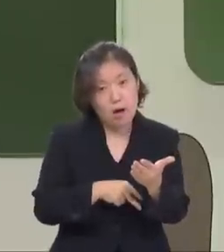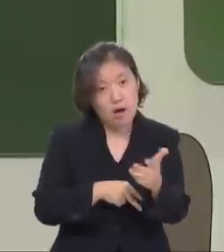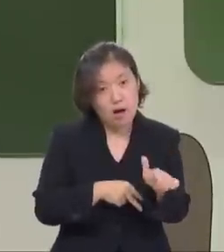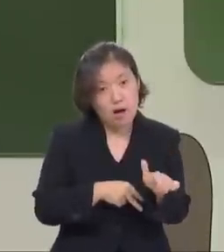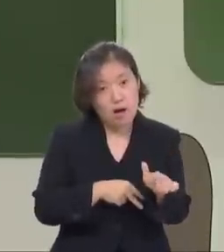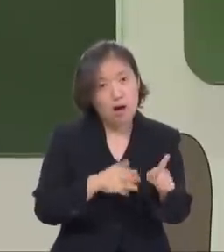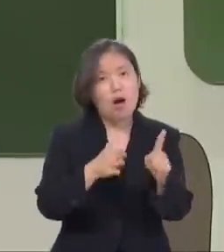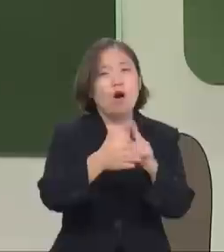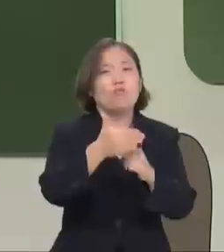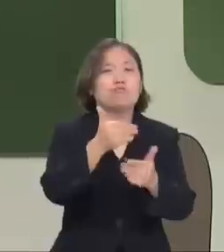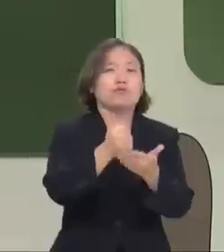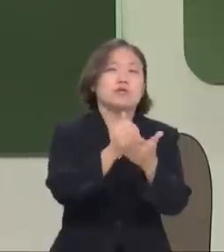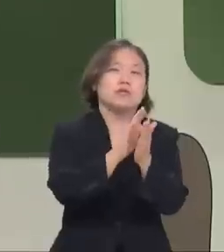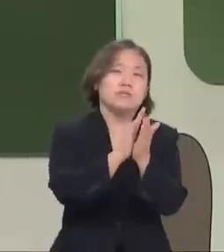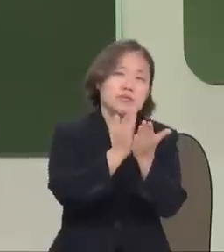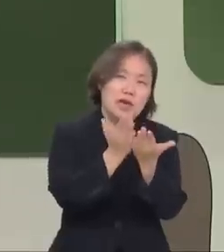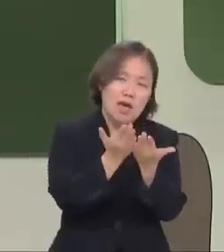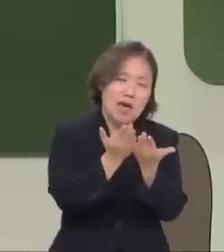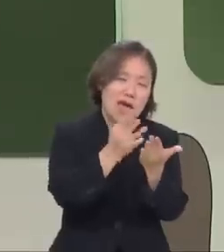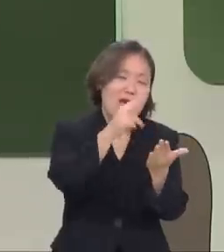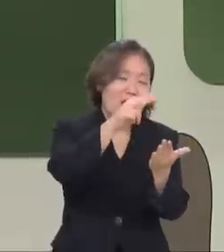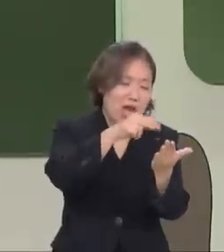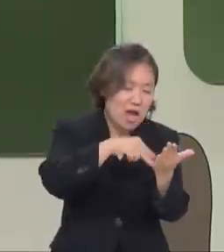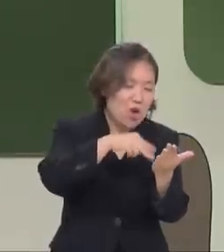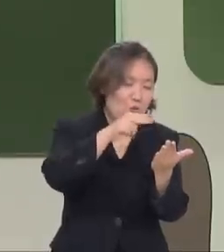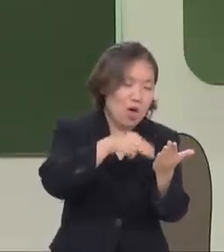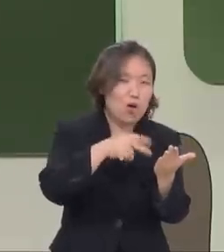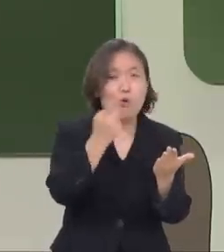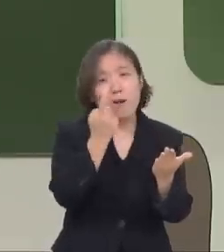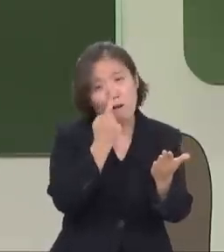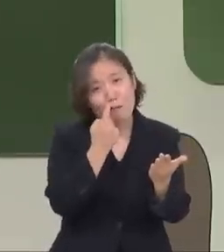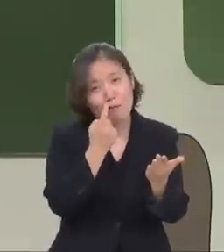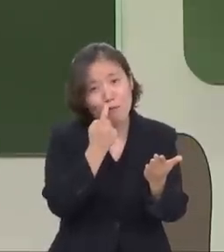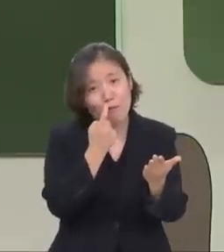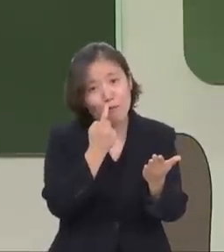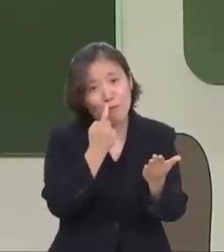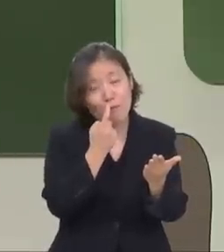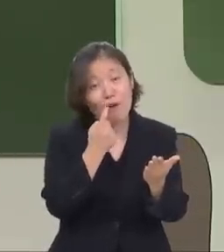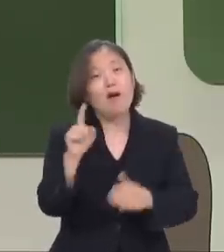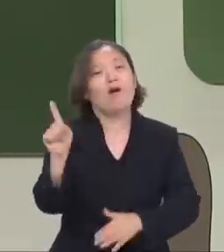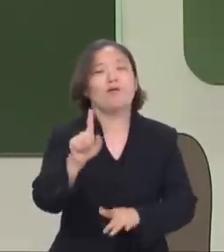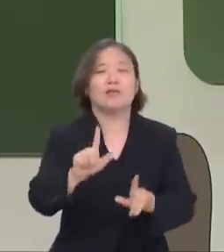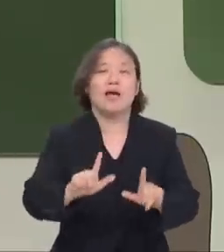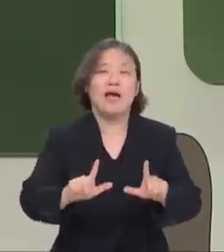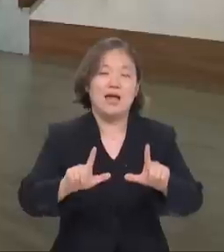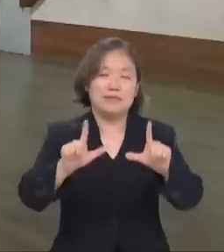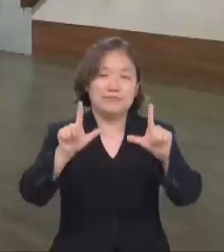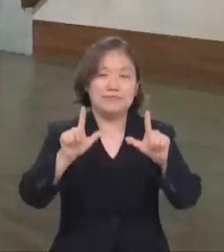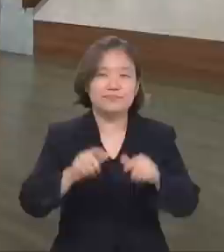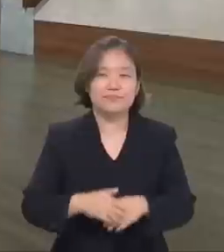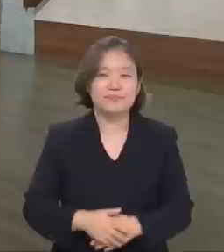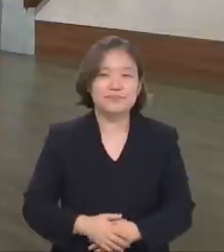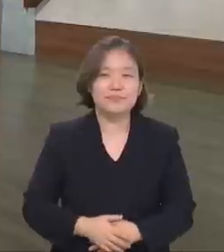살펴보고 부처님의 경전을 읽어 나가는 그 어느 날